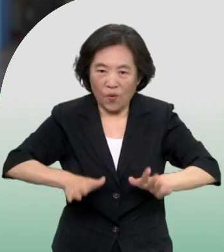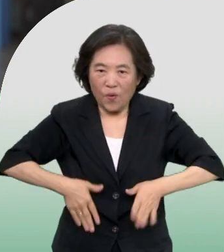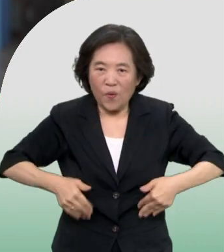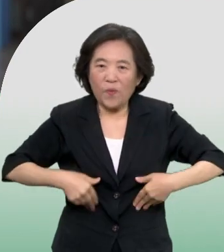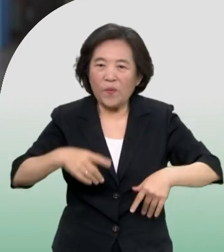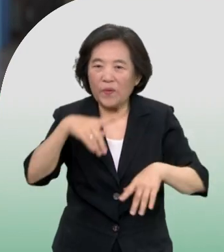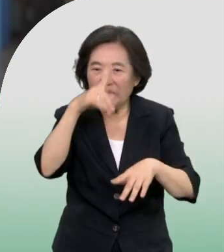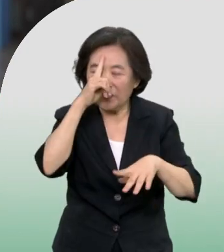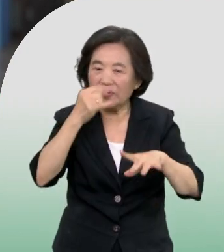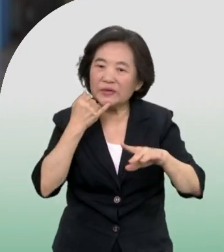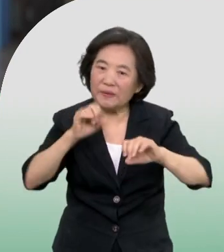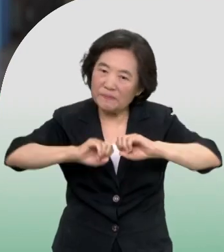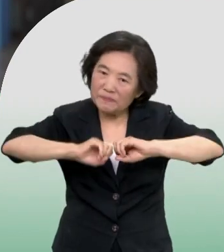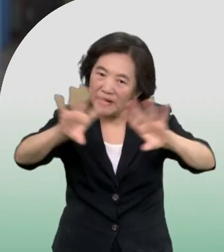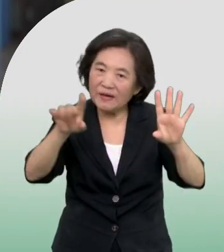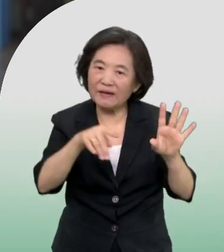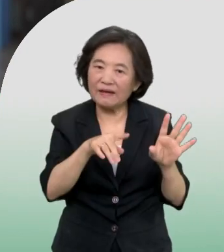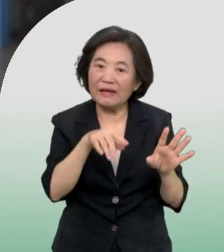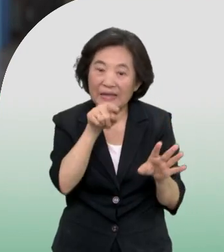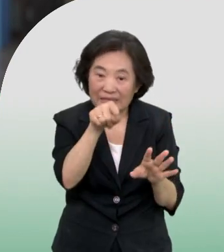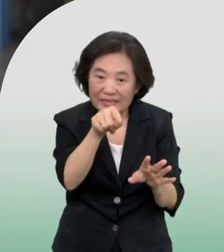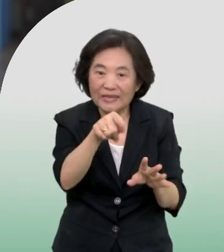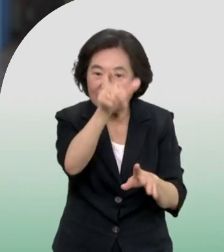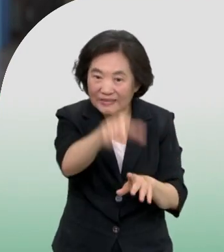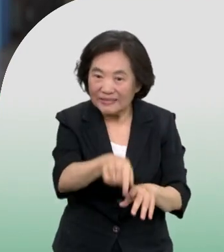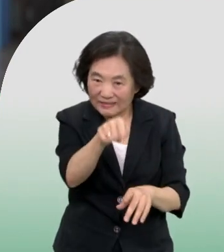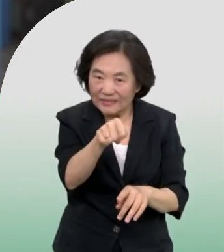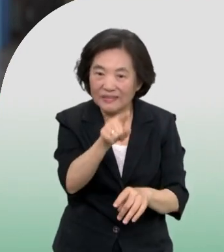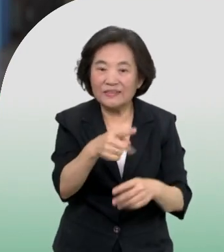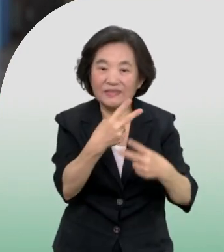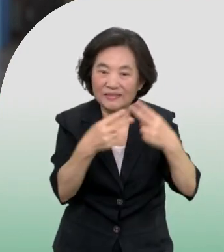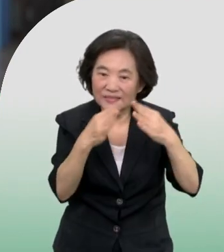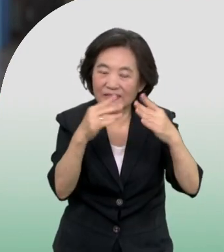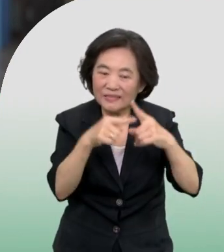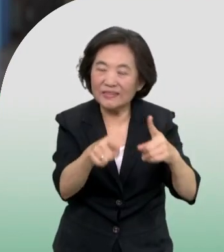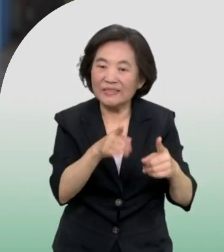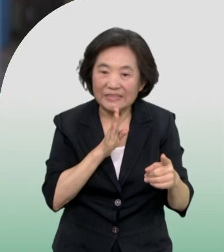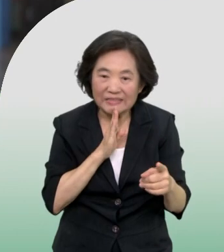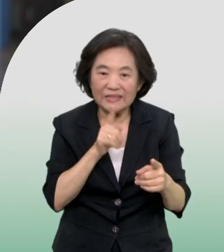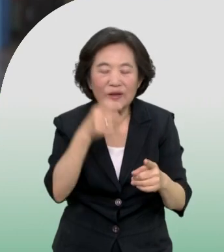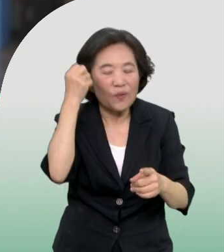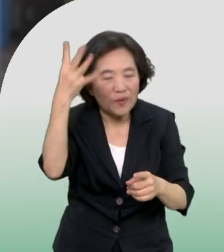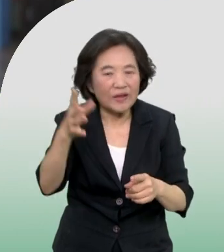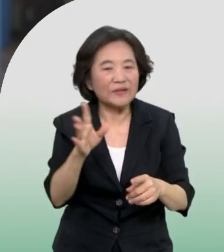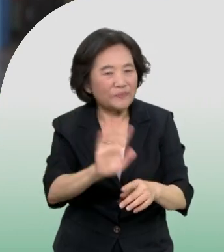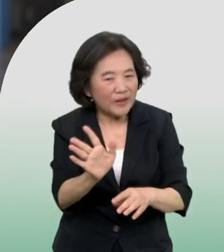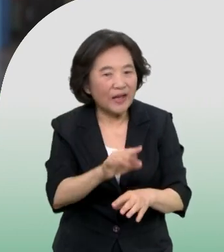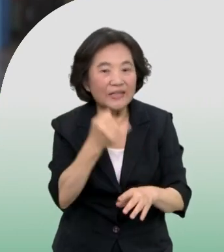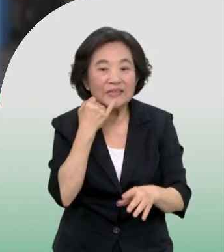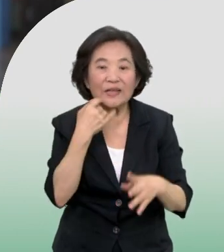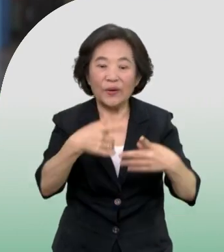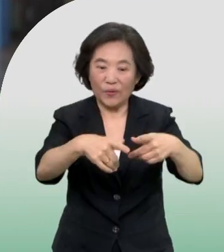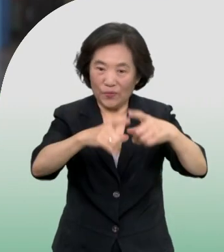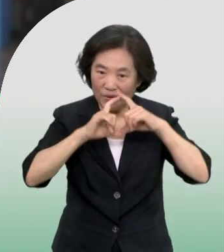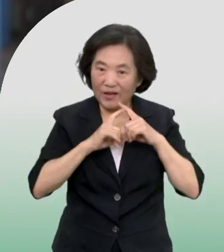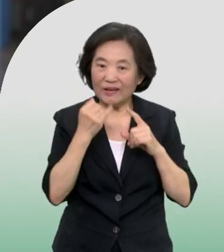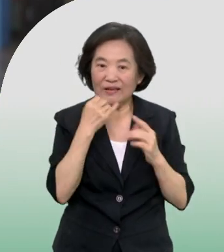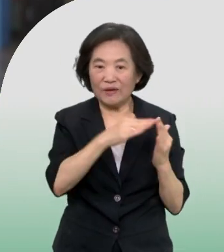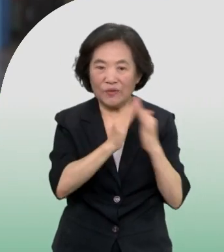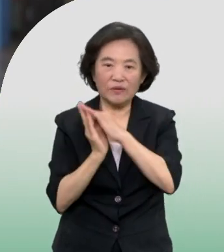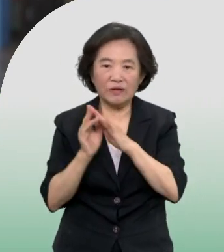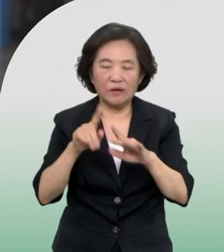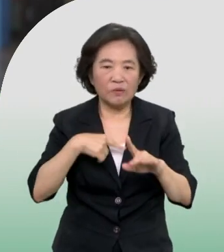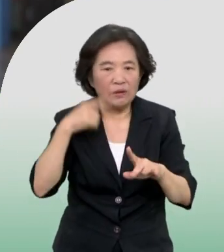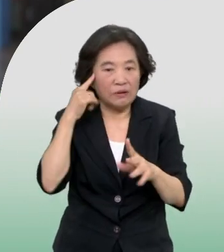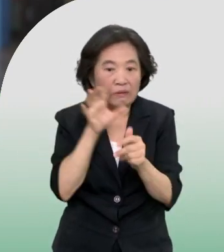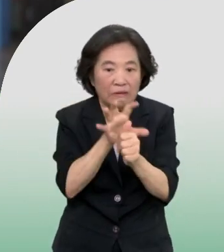切的希望告诉你，其实你不要忘记了，那你可以来做恢复。可是我发现反